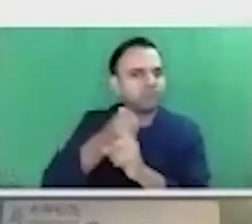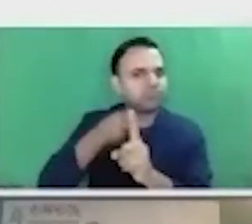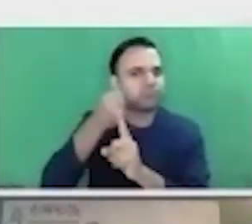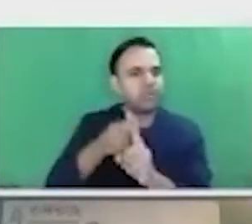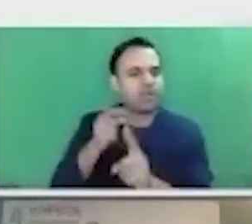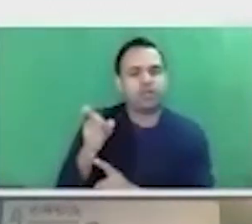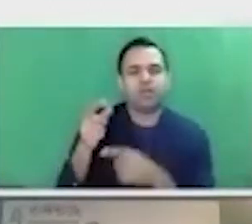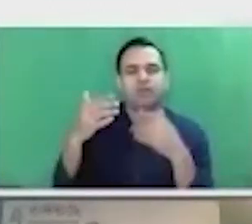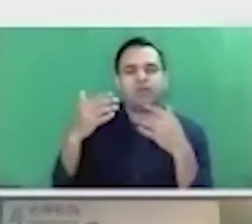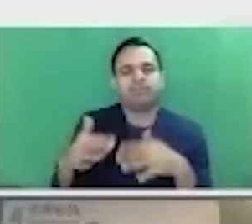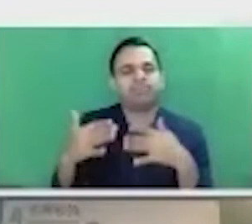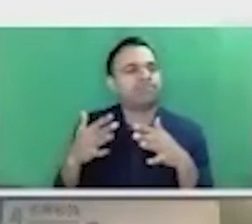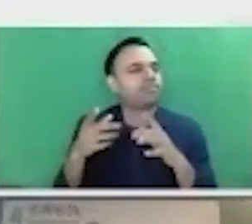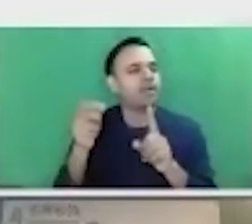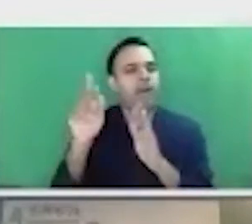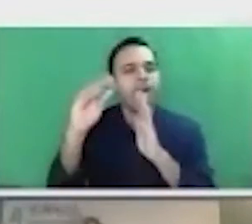على